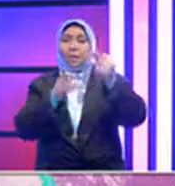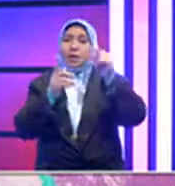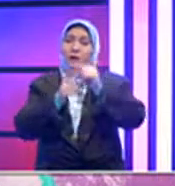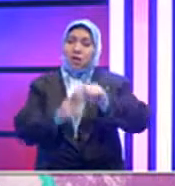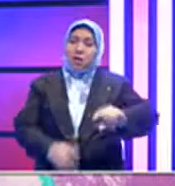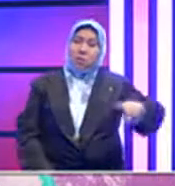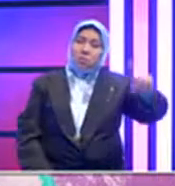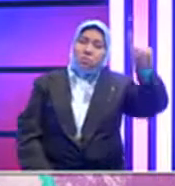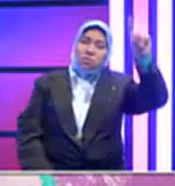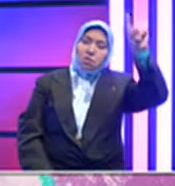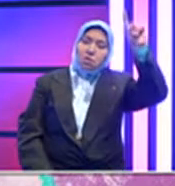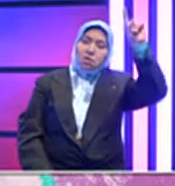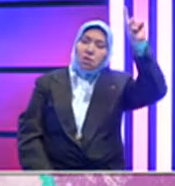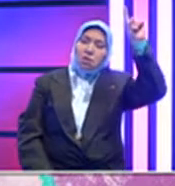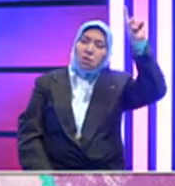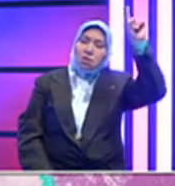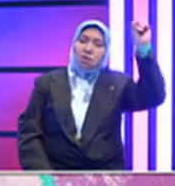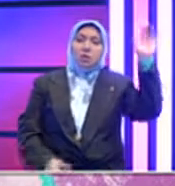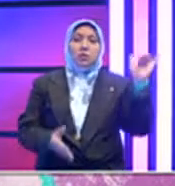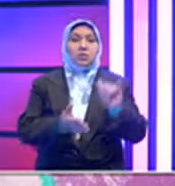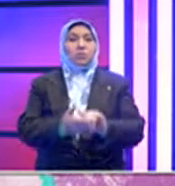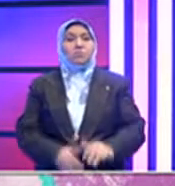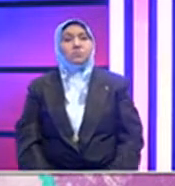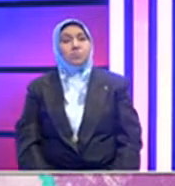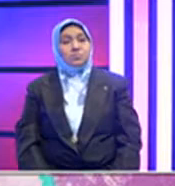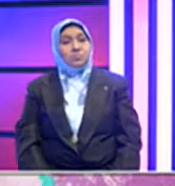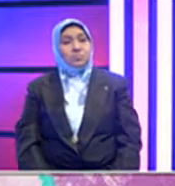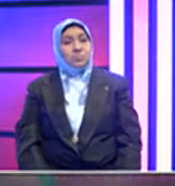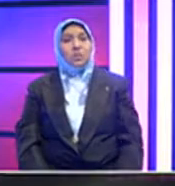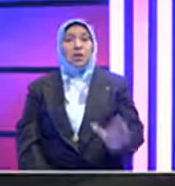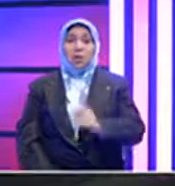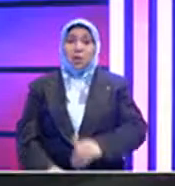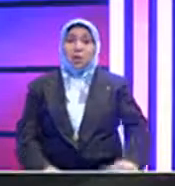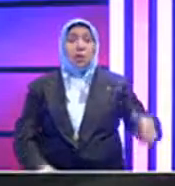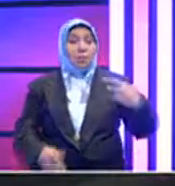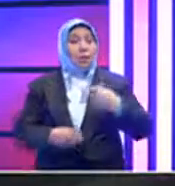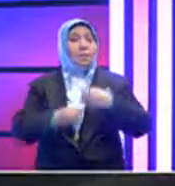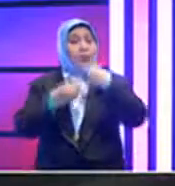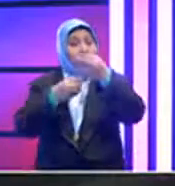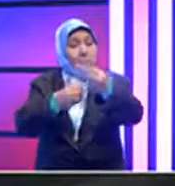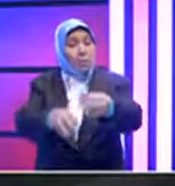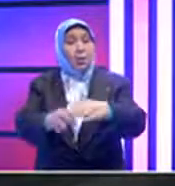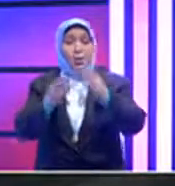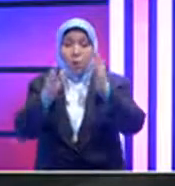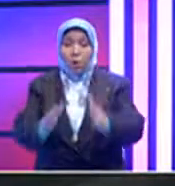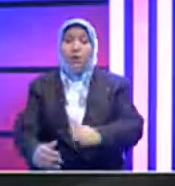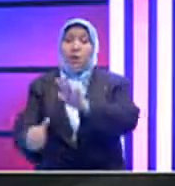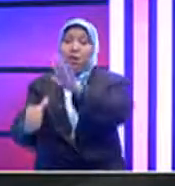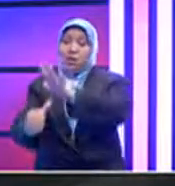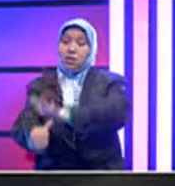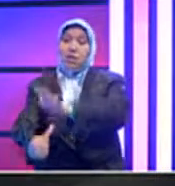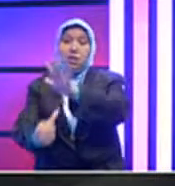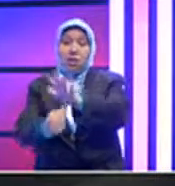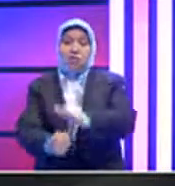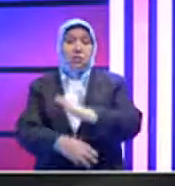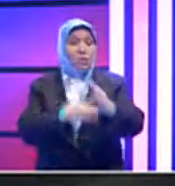Kowloon YIMM sekolah Maxim dan kami hendak memberi kurniakan kepada orang-orang yang ditindas di bumi itu